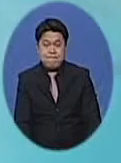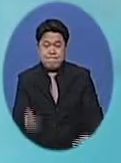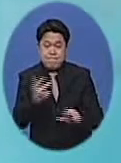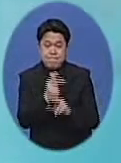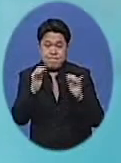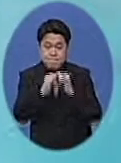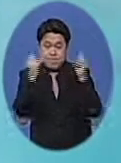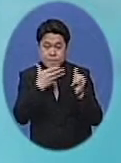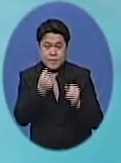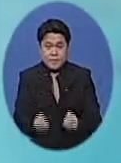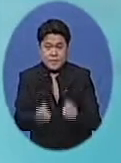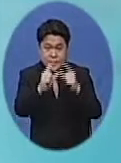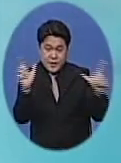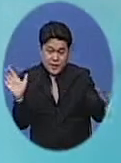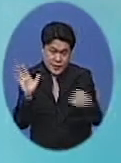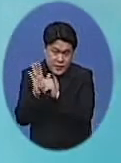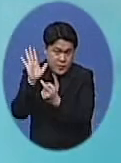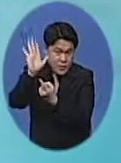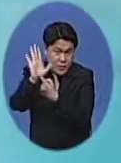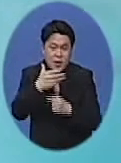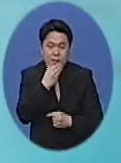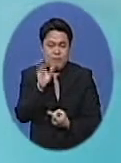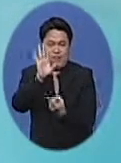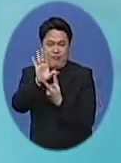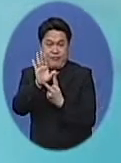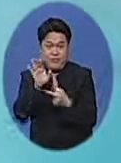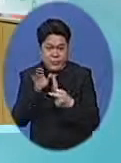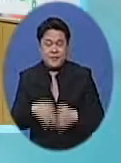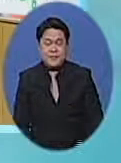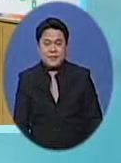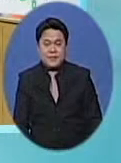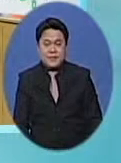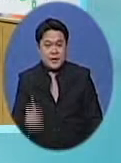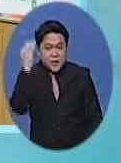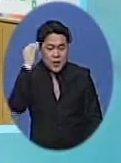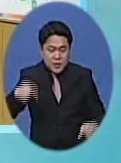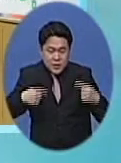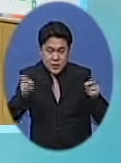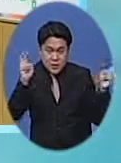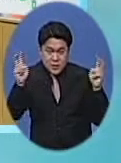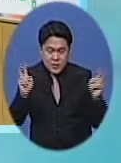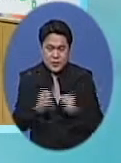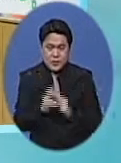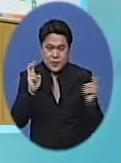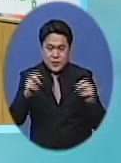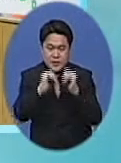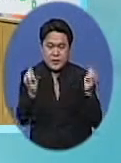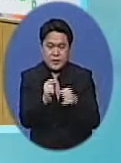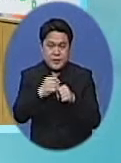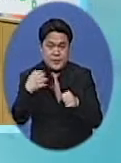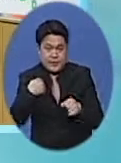한 주간의 사회복지 행사를 한눈에 알려드리는 시간 복지 게시판입니다. 한국타이어에서는 기업의 사회적 책임을